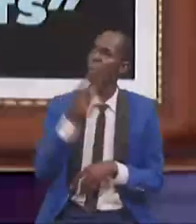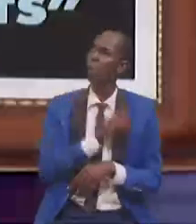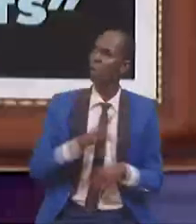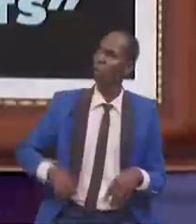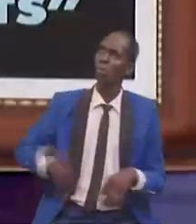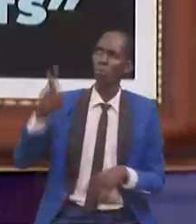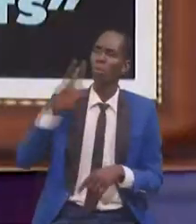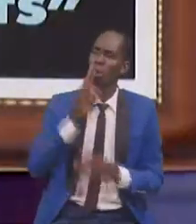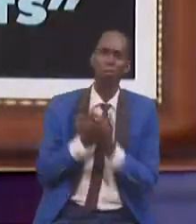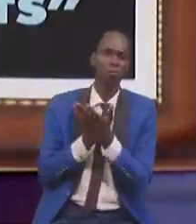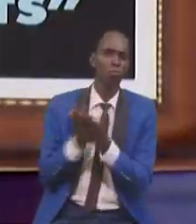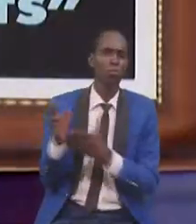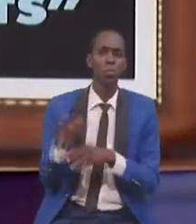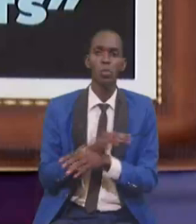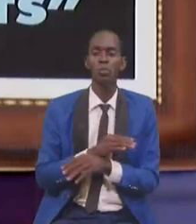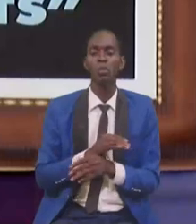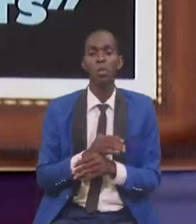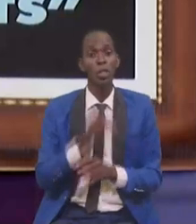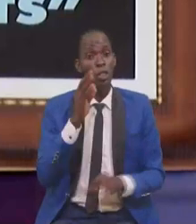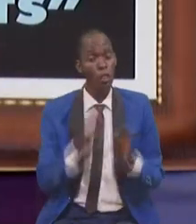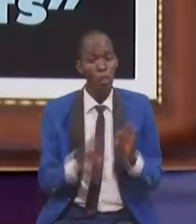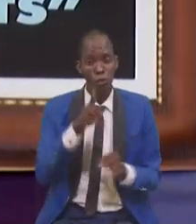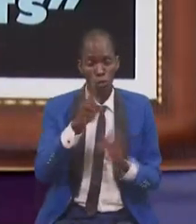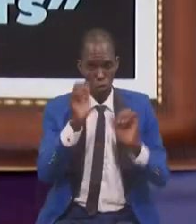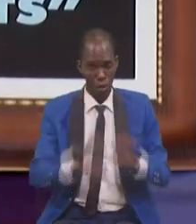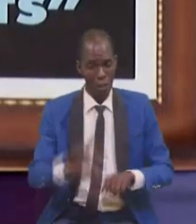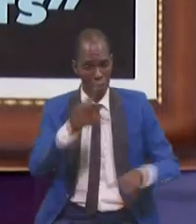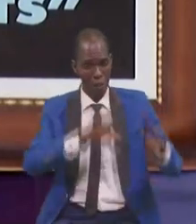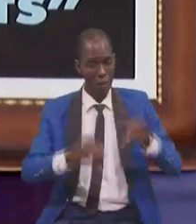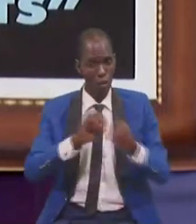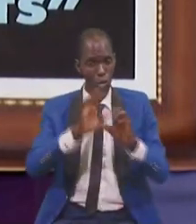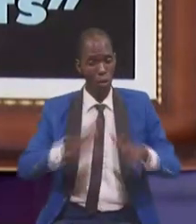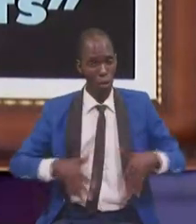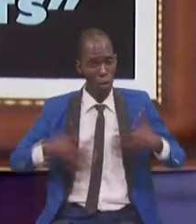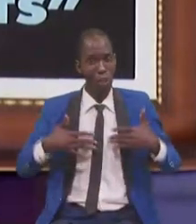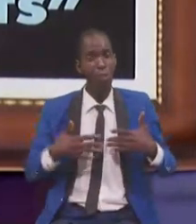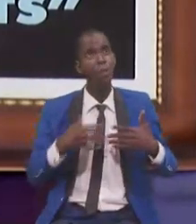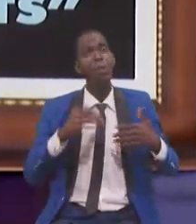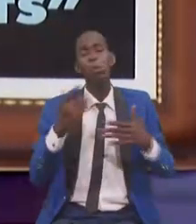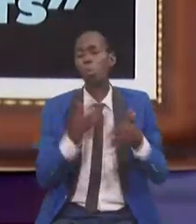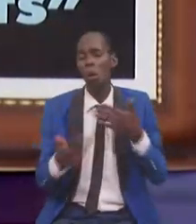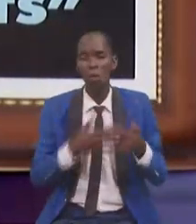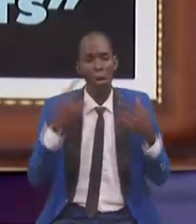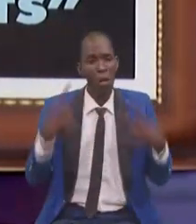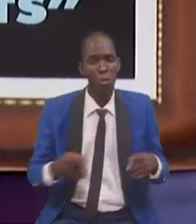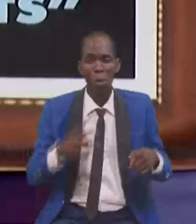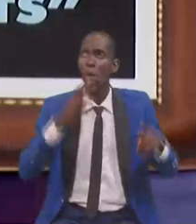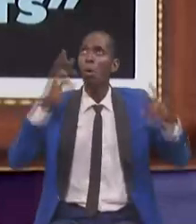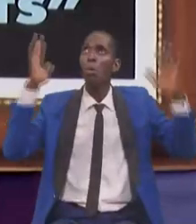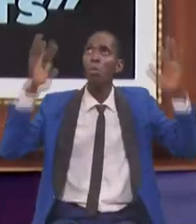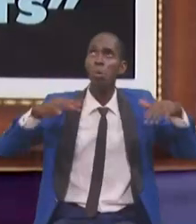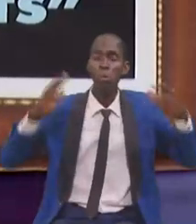es Seigneur, tu es véridique. Si tu peux dire que tout ce qui t'arrive, la pluie tombe,